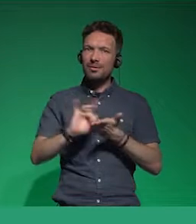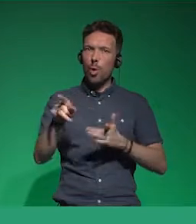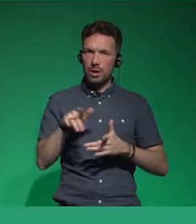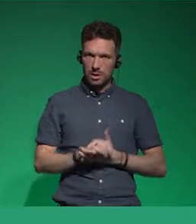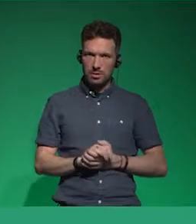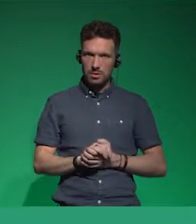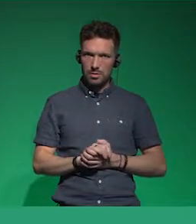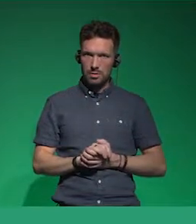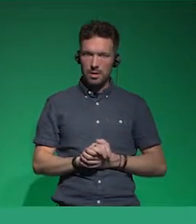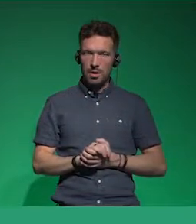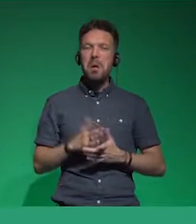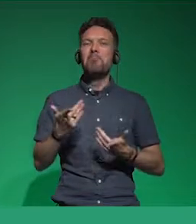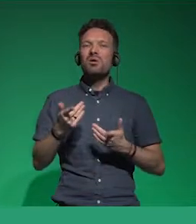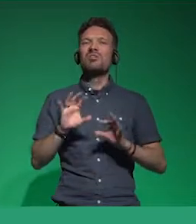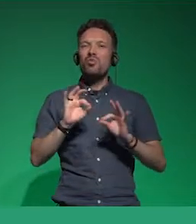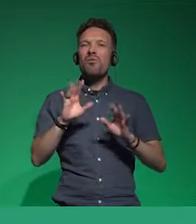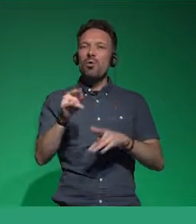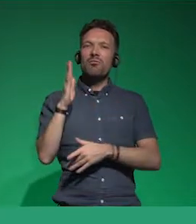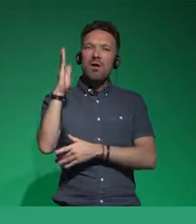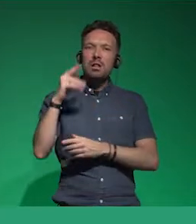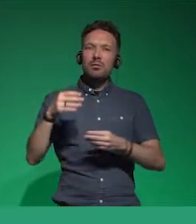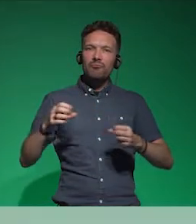desto problematischer für das Waldwachstum.